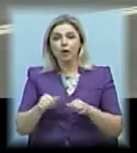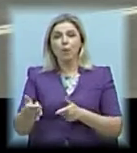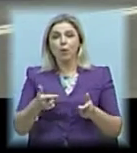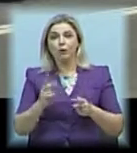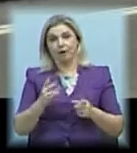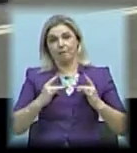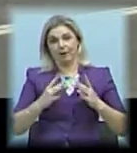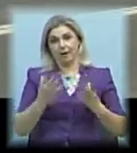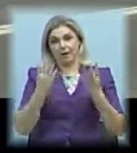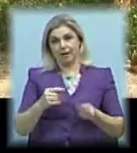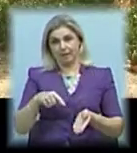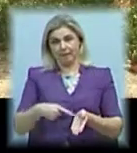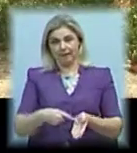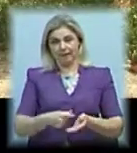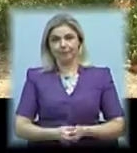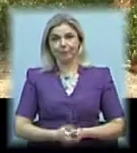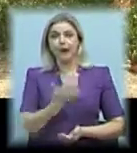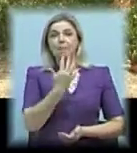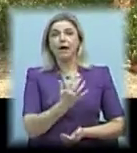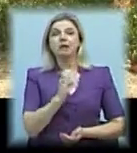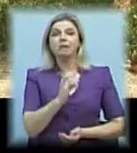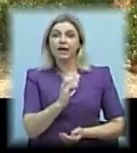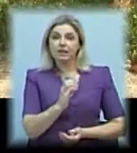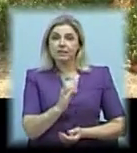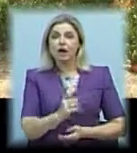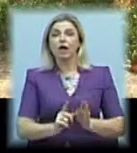міста, говорить Юрій Любаров. З 5 вересня